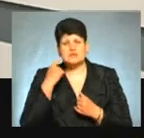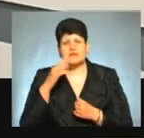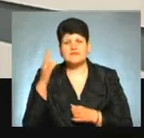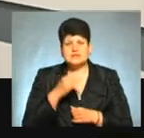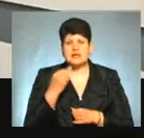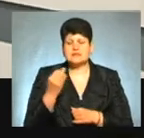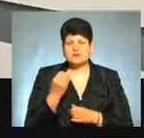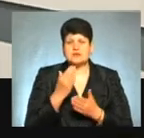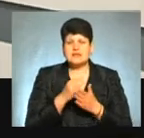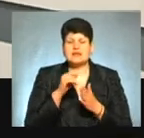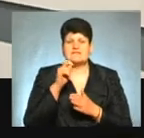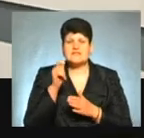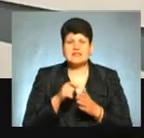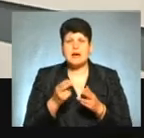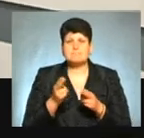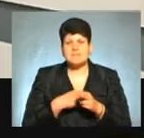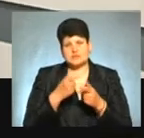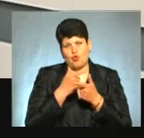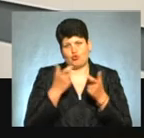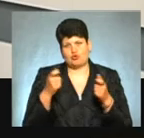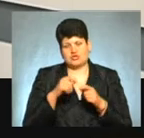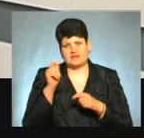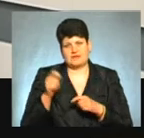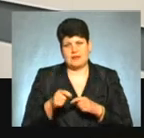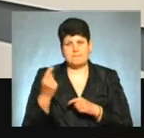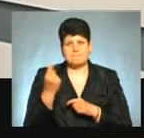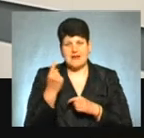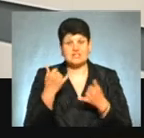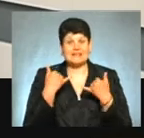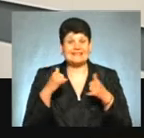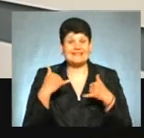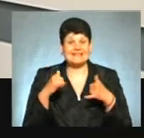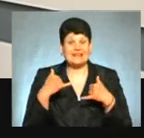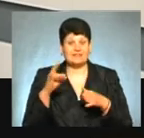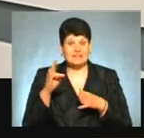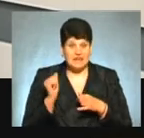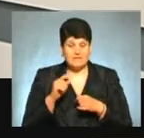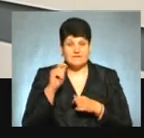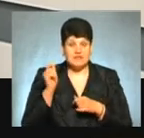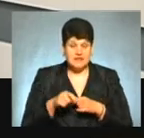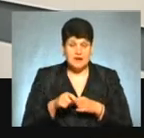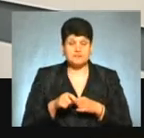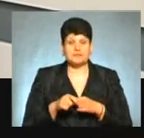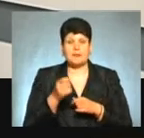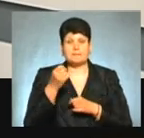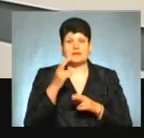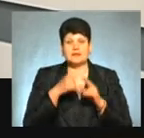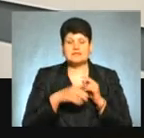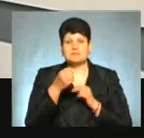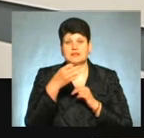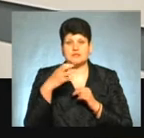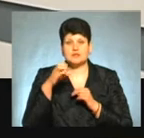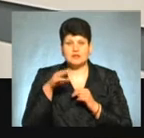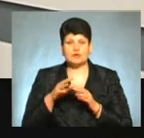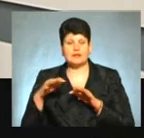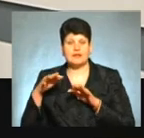історію характерно війна без оголошення війни. Перша так звана дивна війна – це кінець 15 століття, коли московити напали на